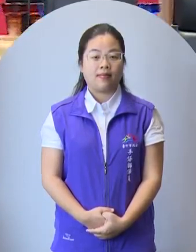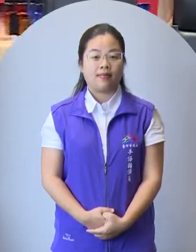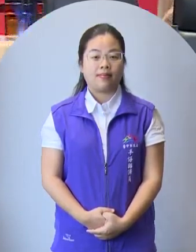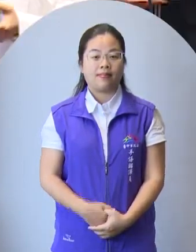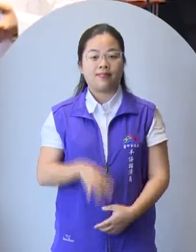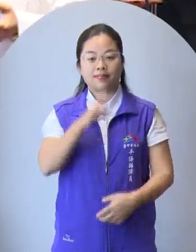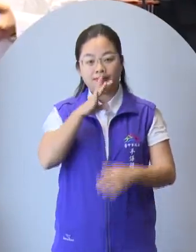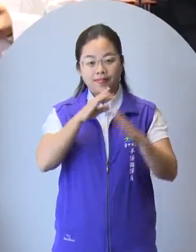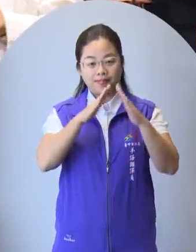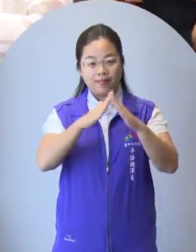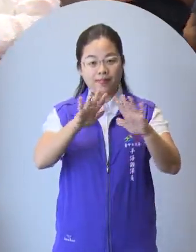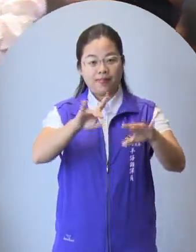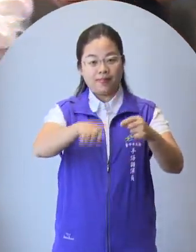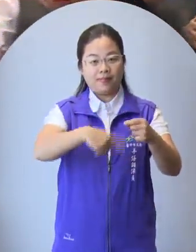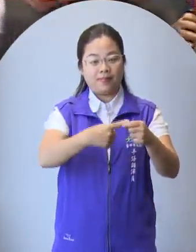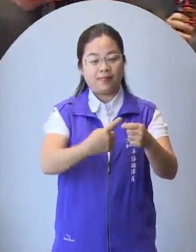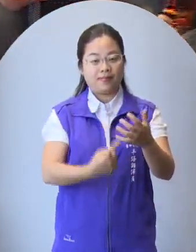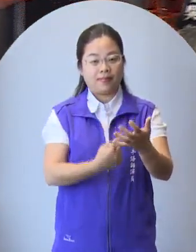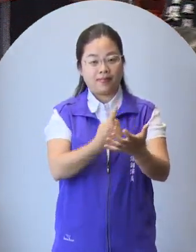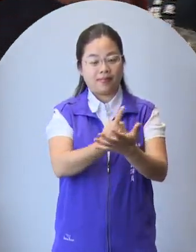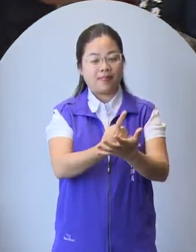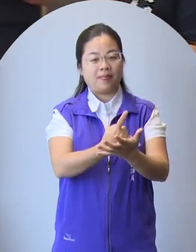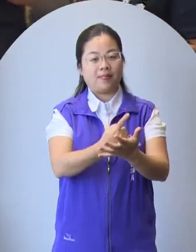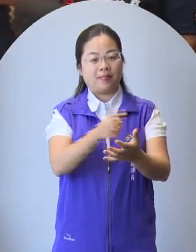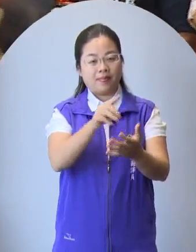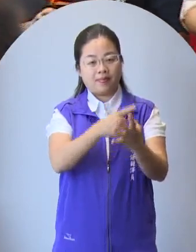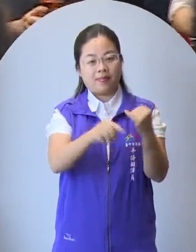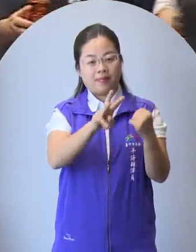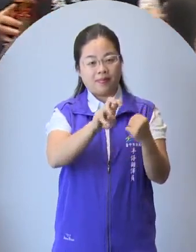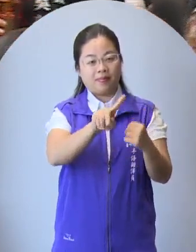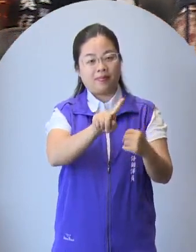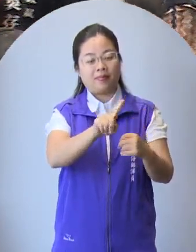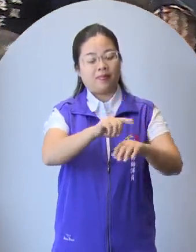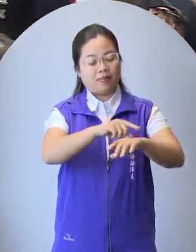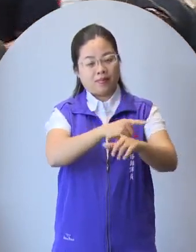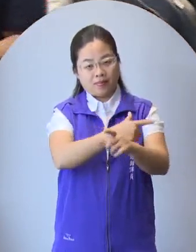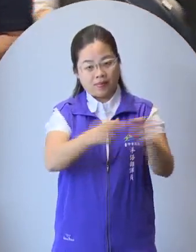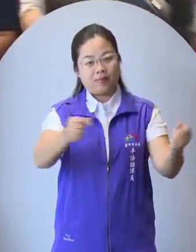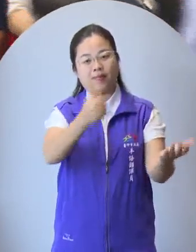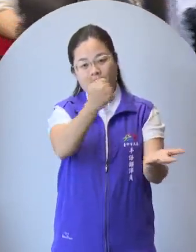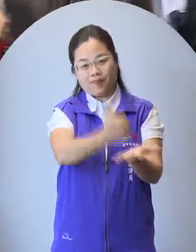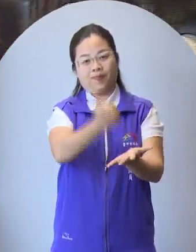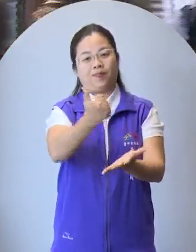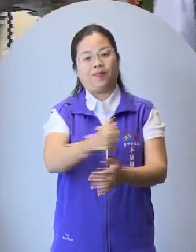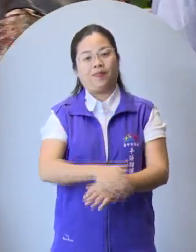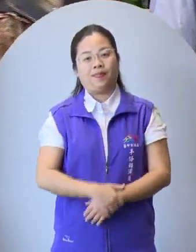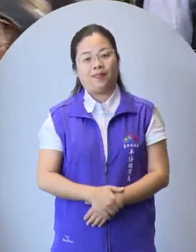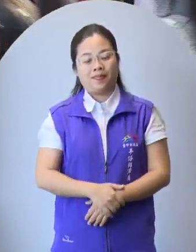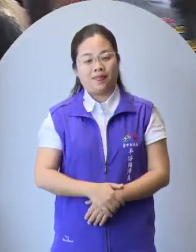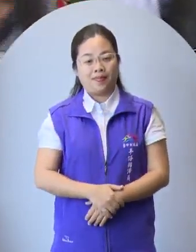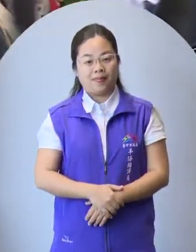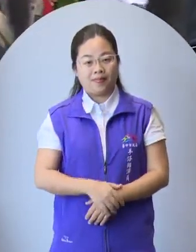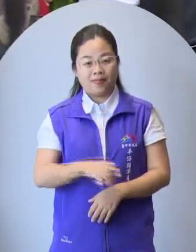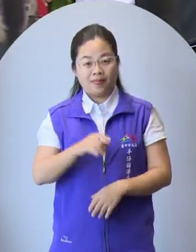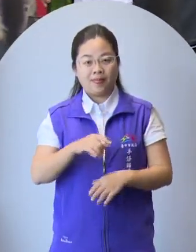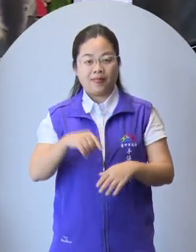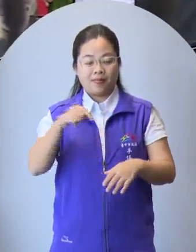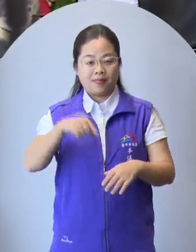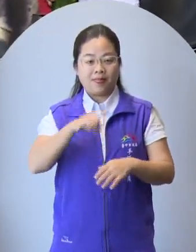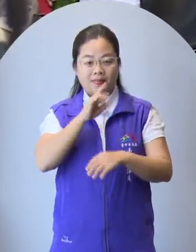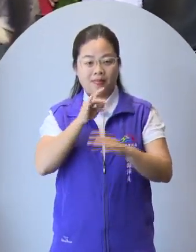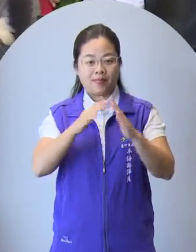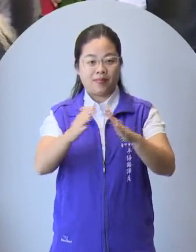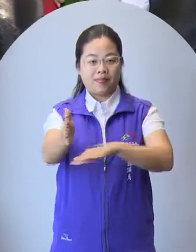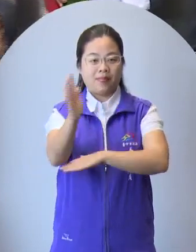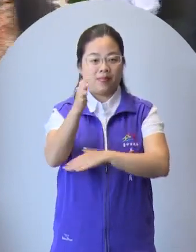本市今年参选31件全数获奖，市长更荣获国土建设特别贡献奖，本府上下获